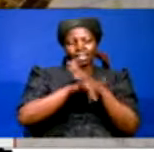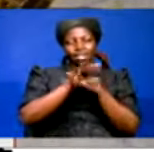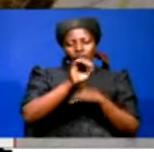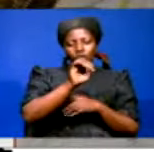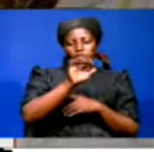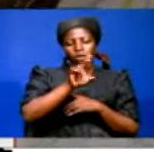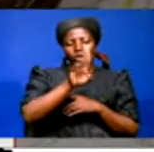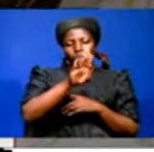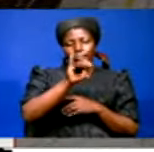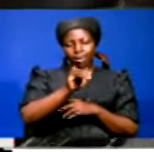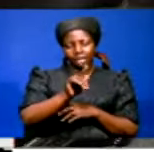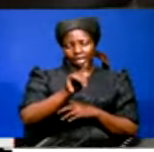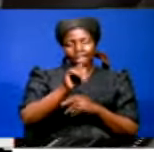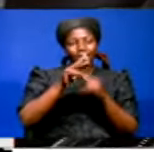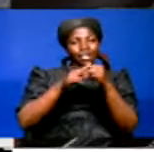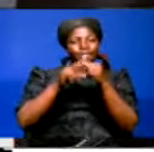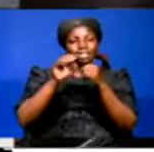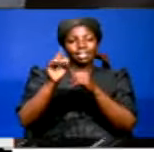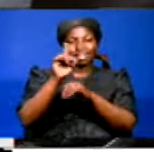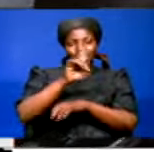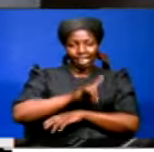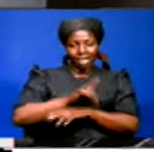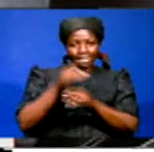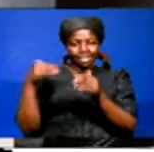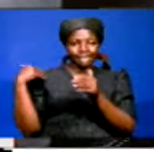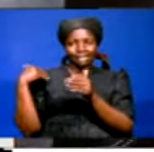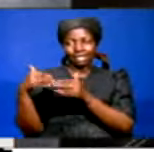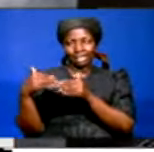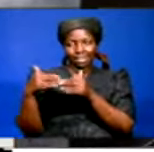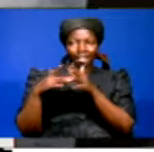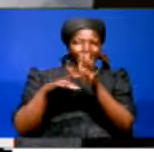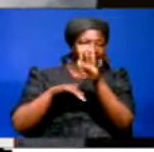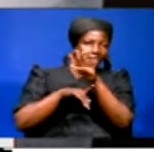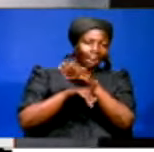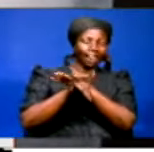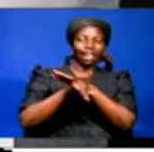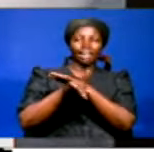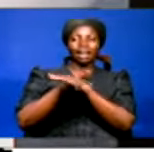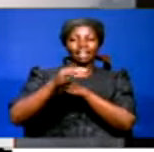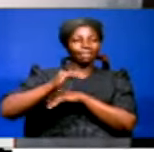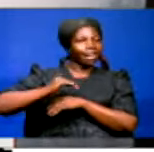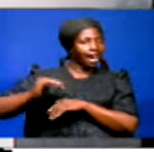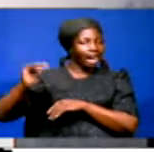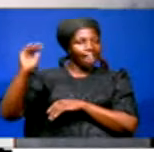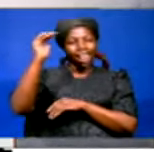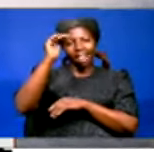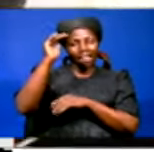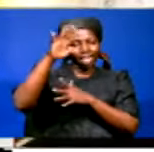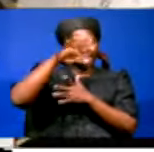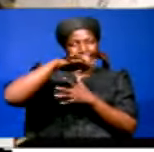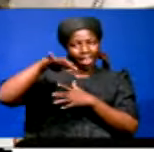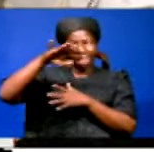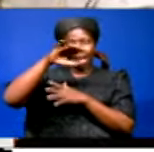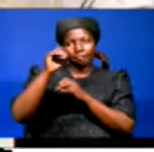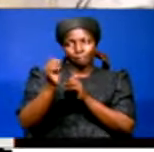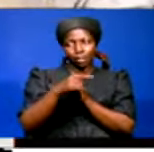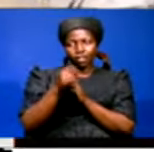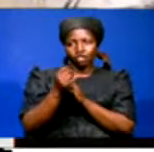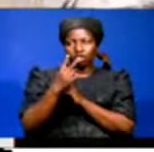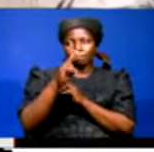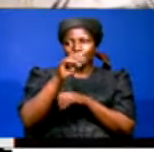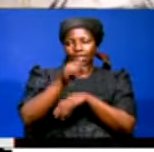70 tangu walipoingia kwenye kituo cha anga ya juu Novemba 30 mwaka